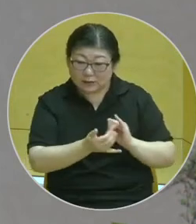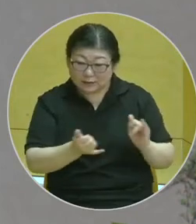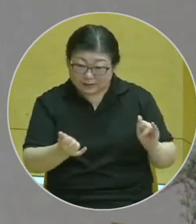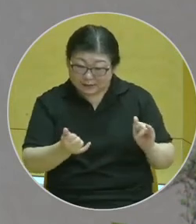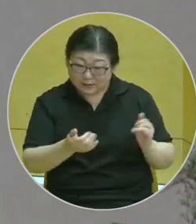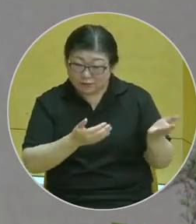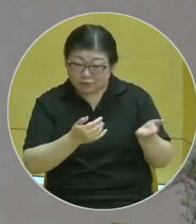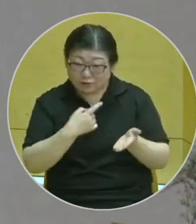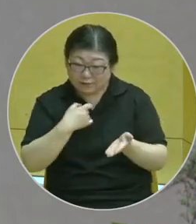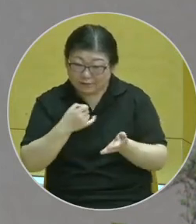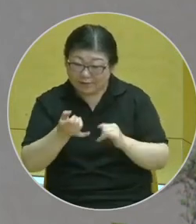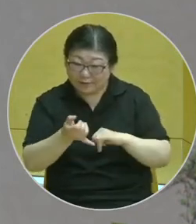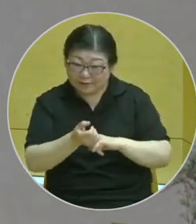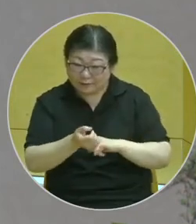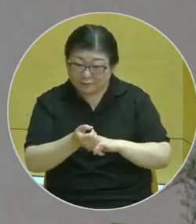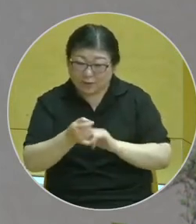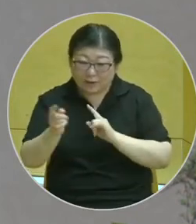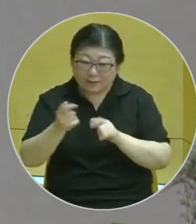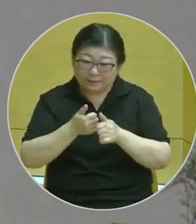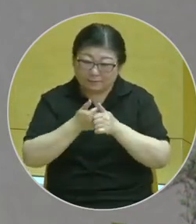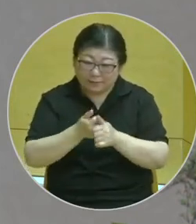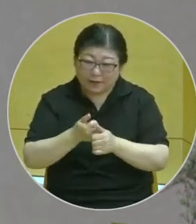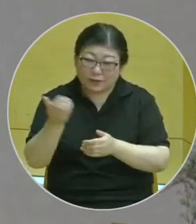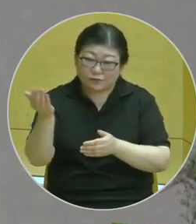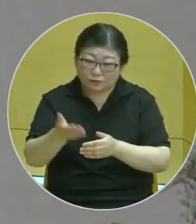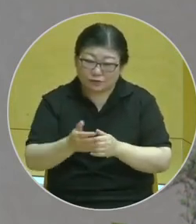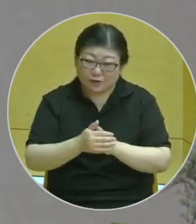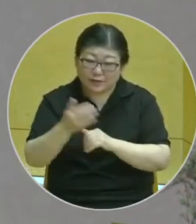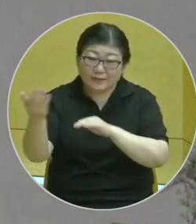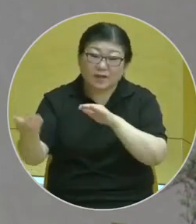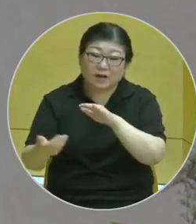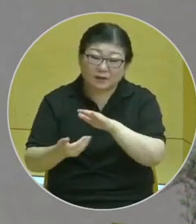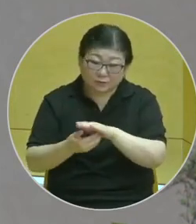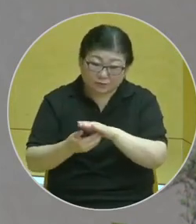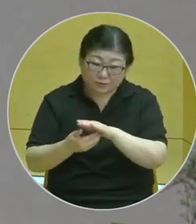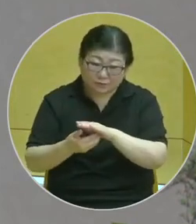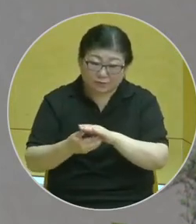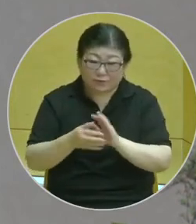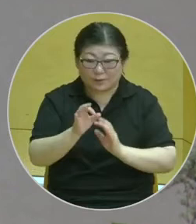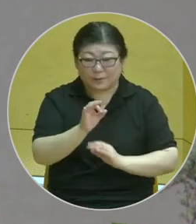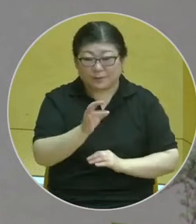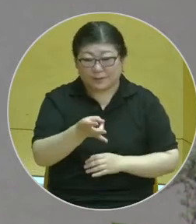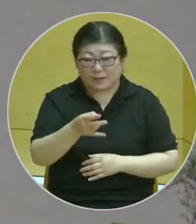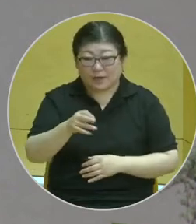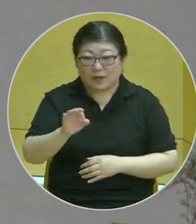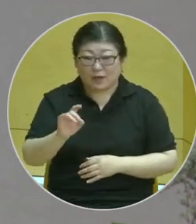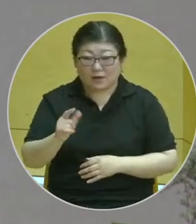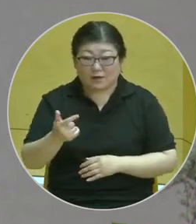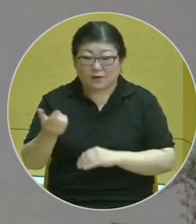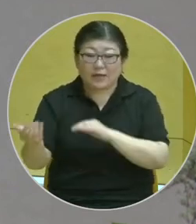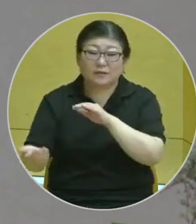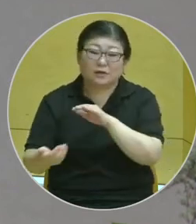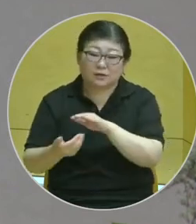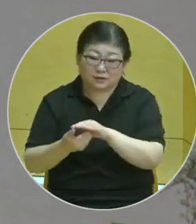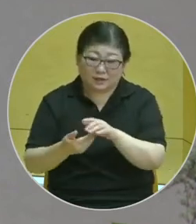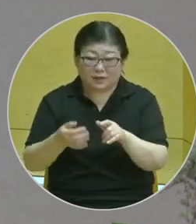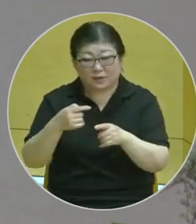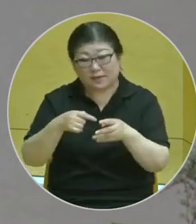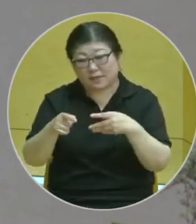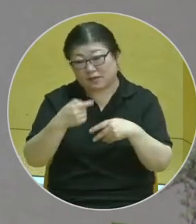약속 언약 을 따라 주신 것이라는 것 약속의 성취 예언의 성취 라는 것을 그들에게 이해할 수 있도록